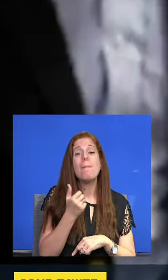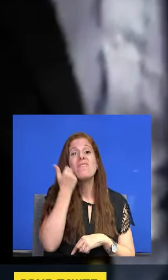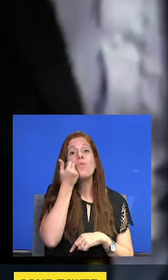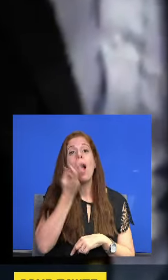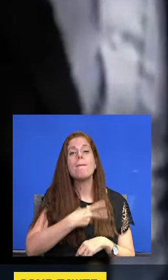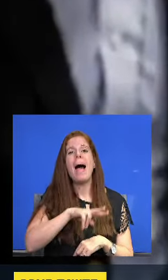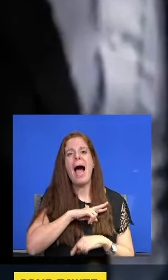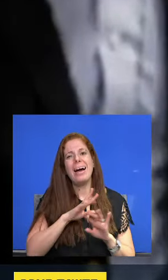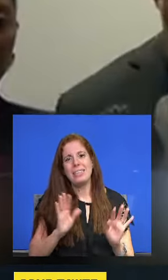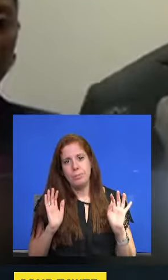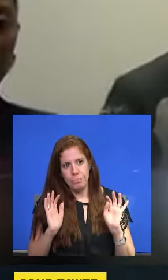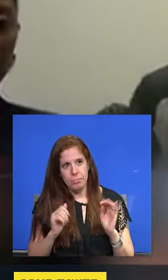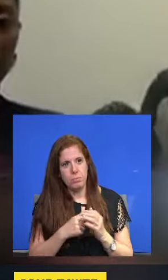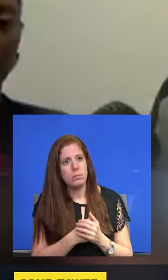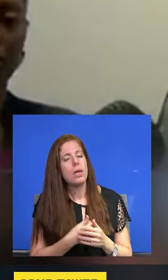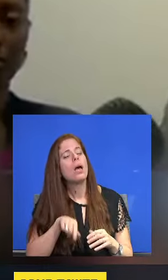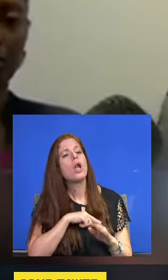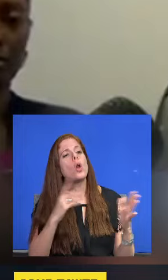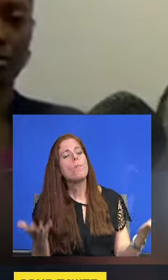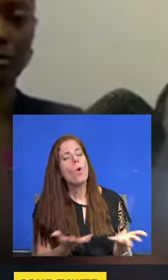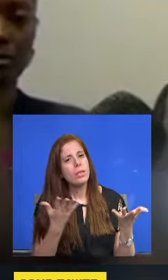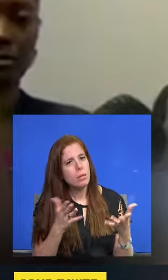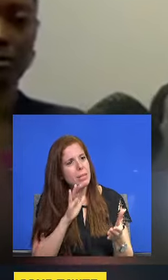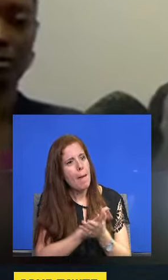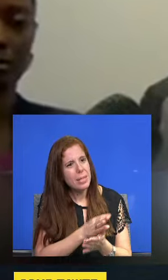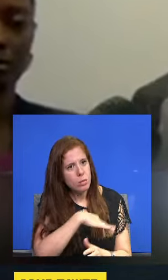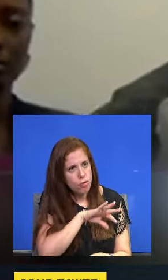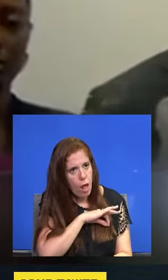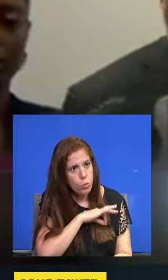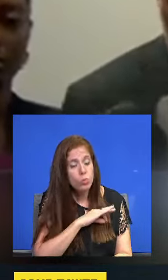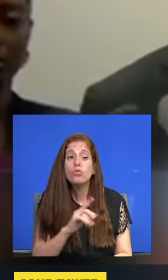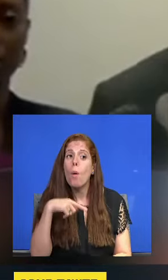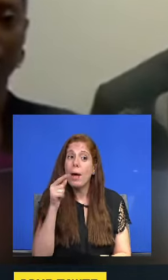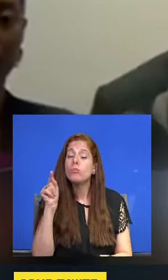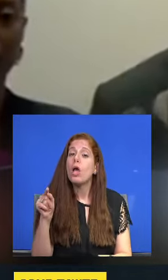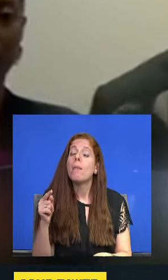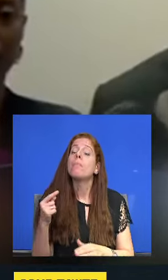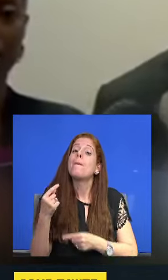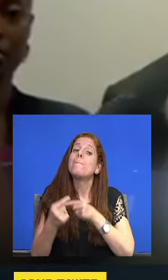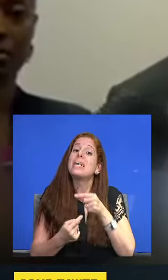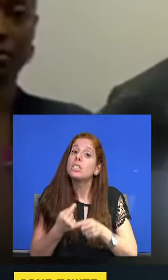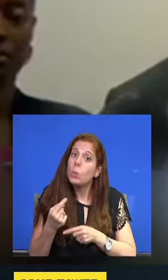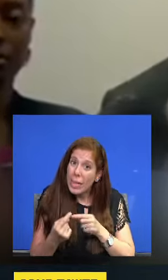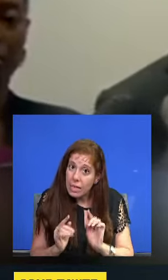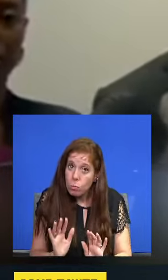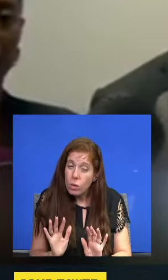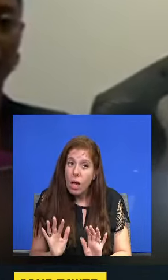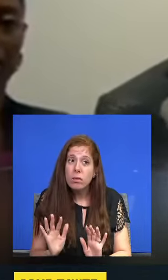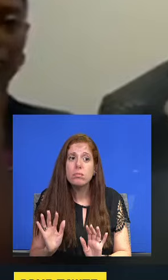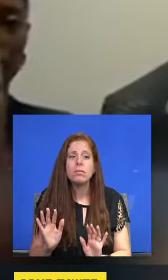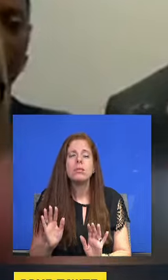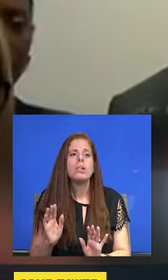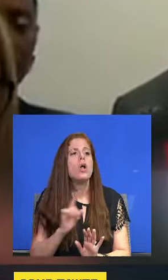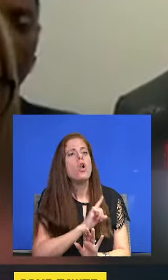We encourage our Republican colleagues who claim to be more traditional to break